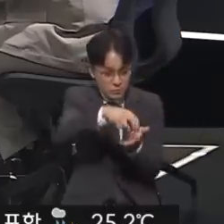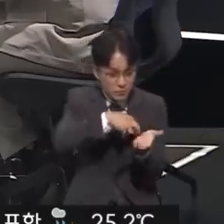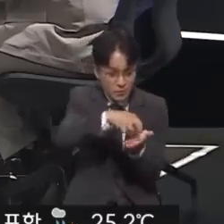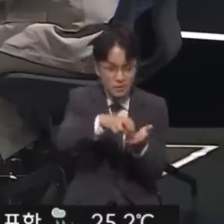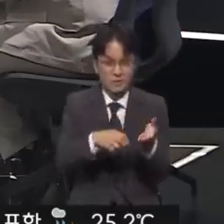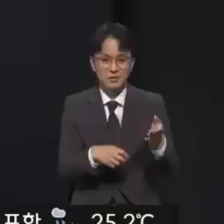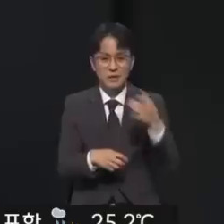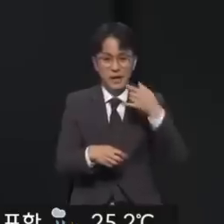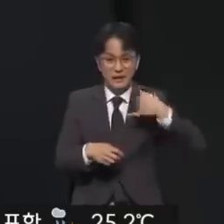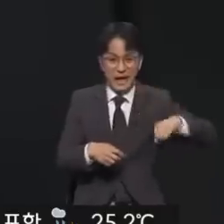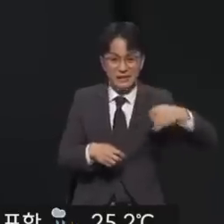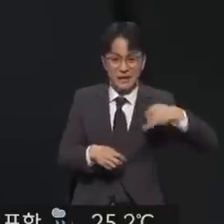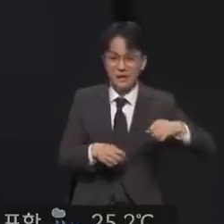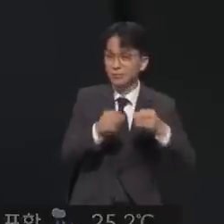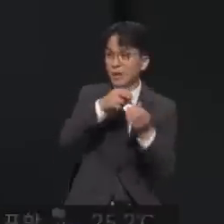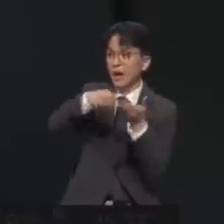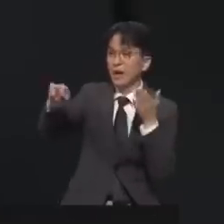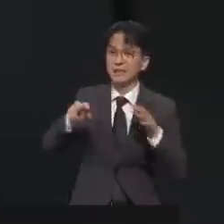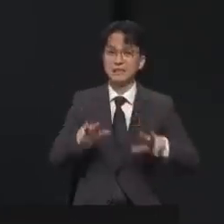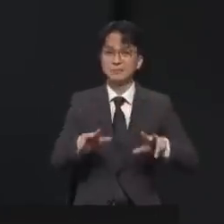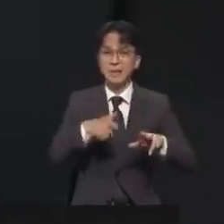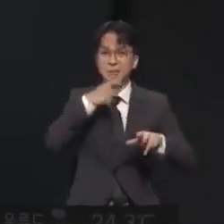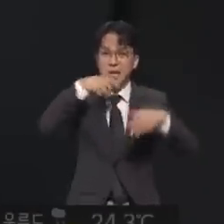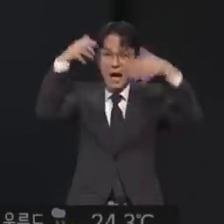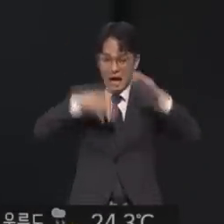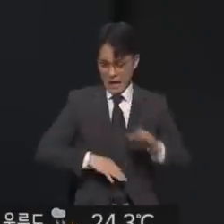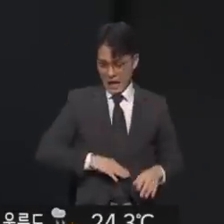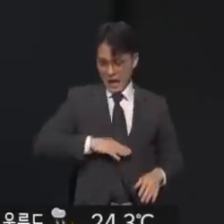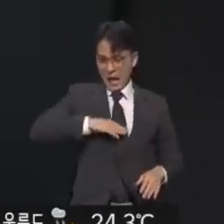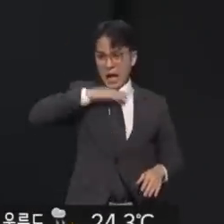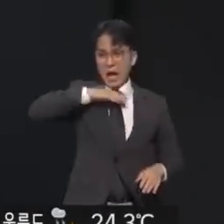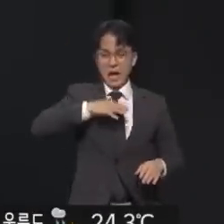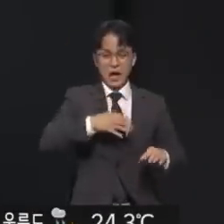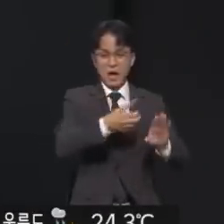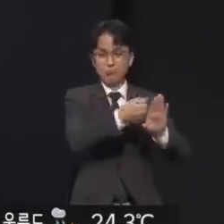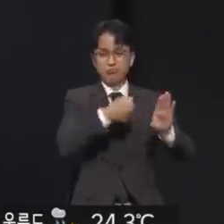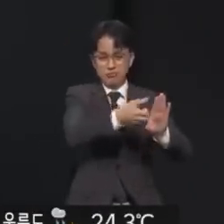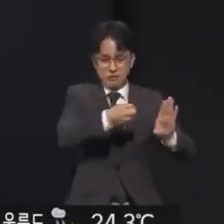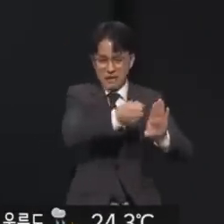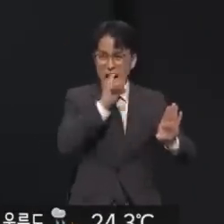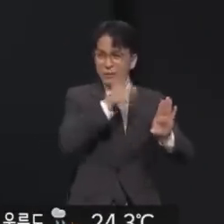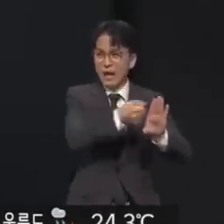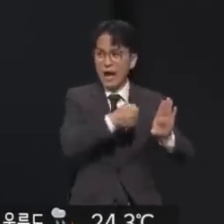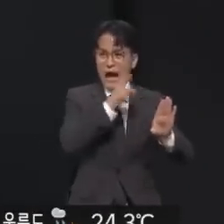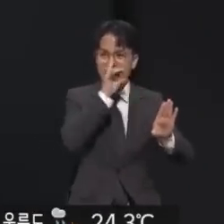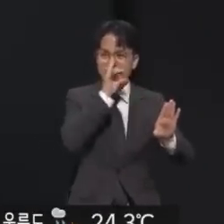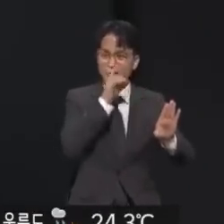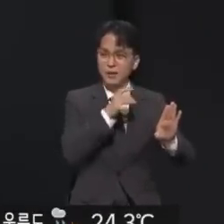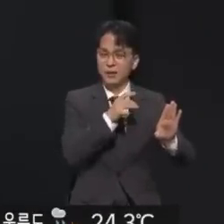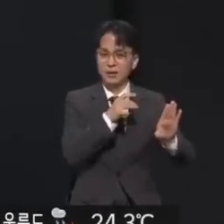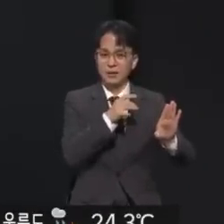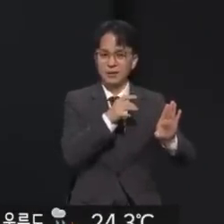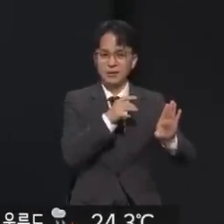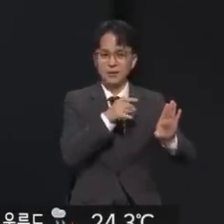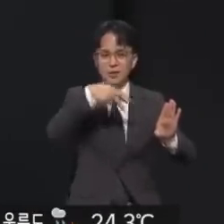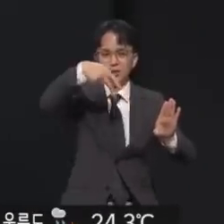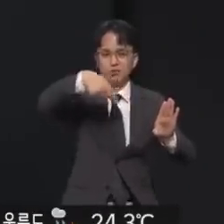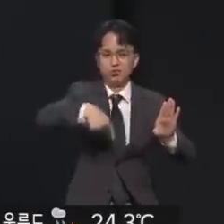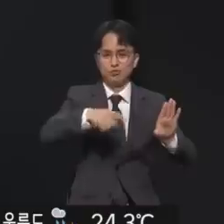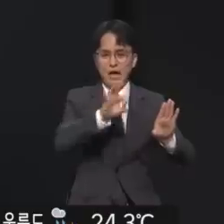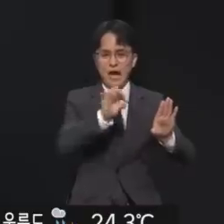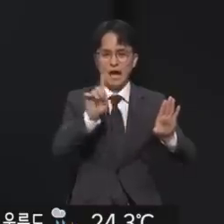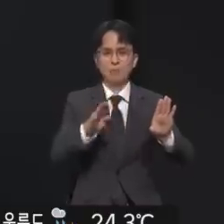시간에 젖어 빈지노 조치 지부에 사무국장 이신데 노조원들 도아 서막 창문도 짜다고 날릴 치고 있을 때였으니 에 그런데